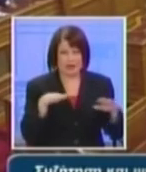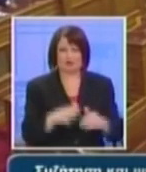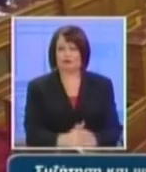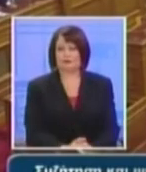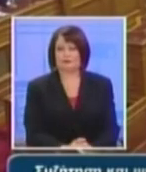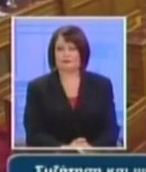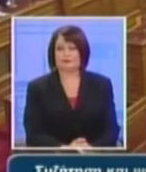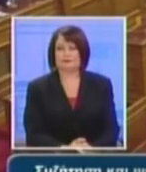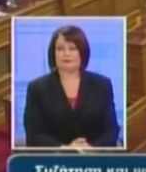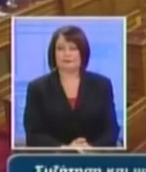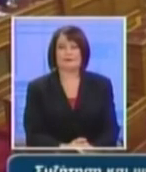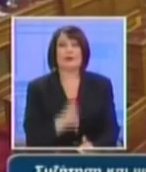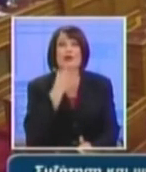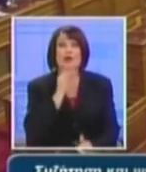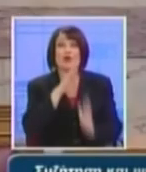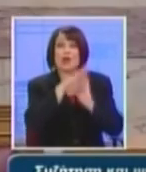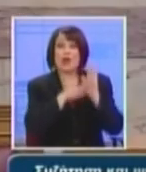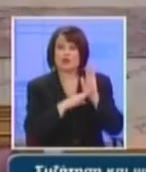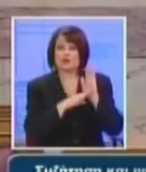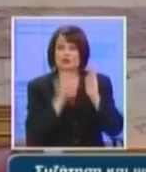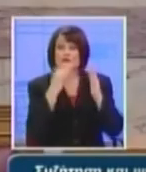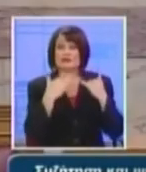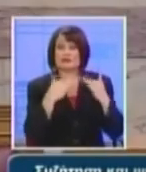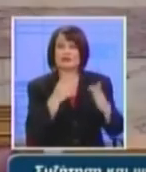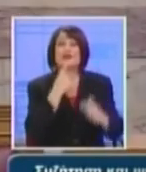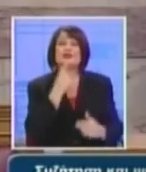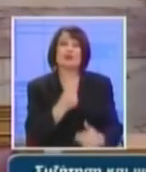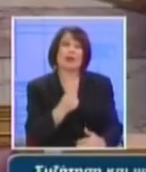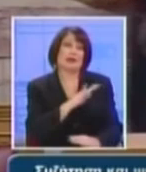διότι, κύριε Πρόεδρε, με βάση τον κανονισμό